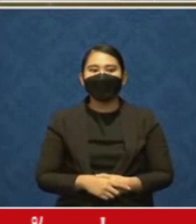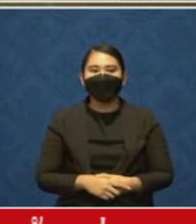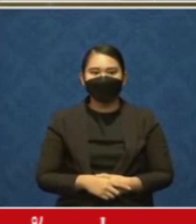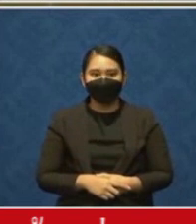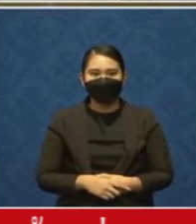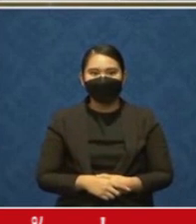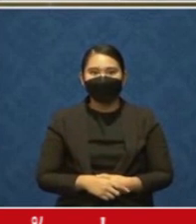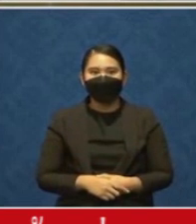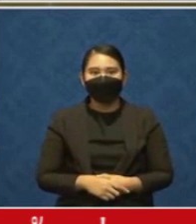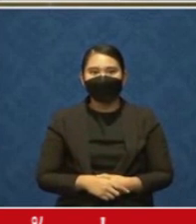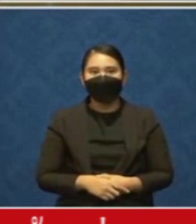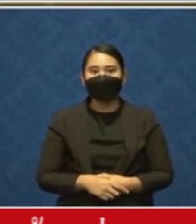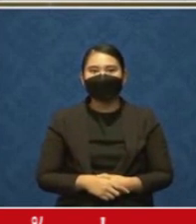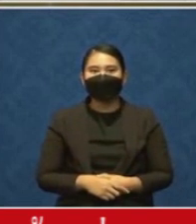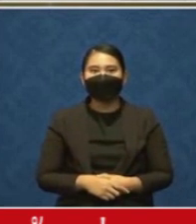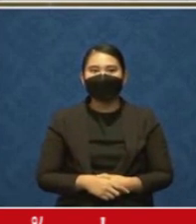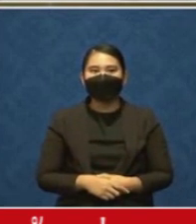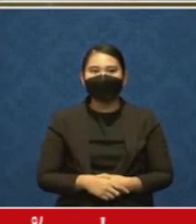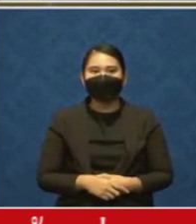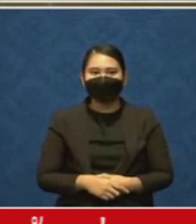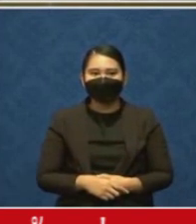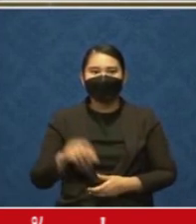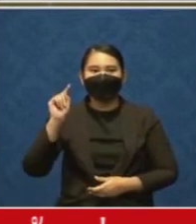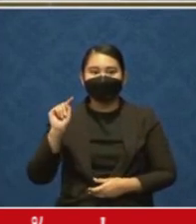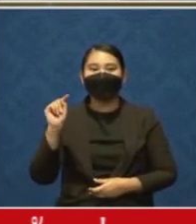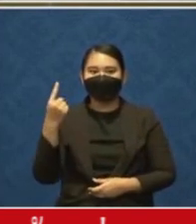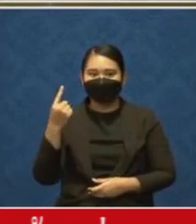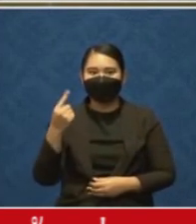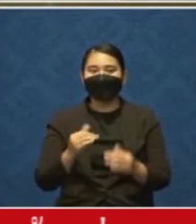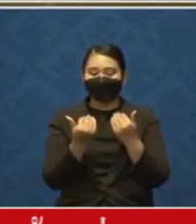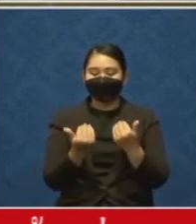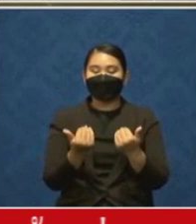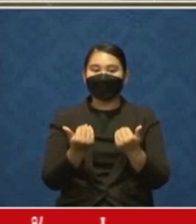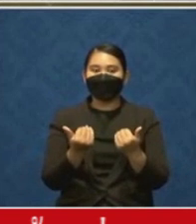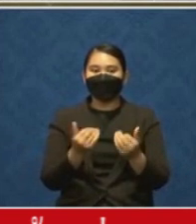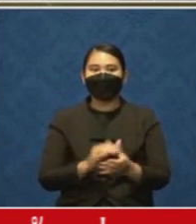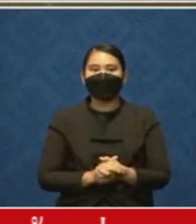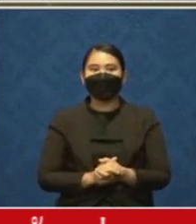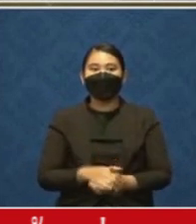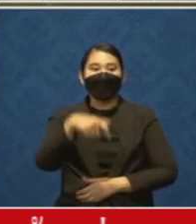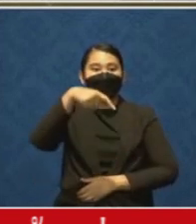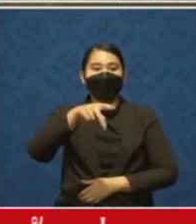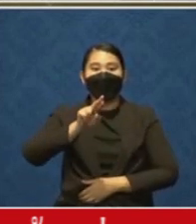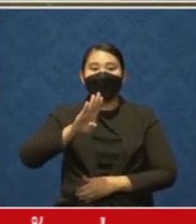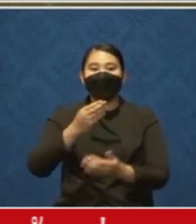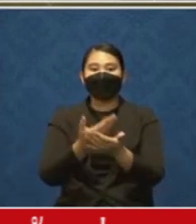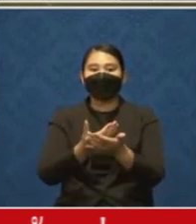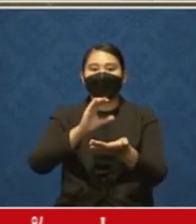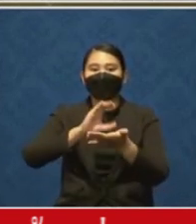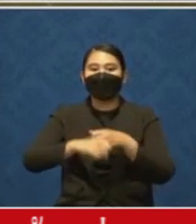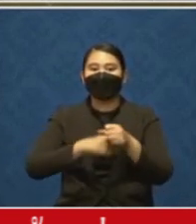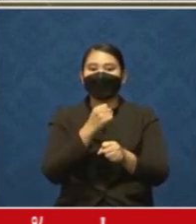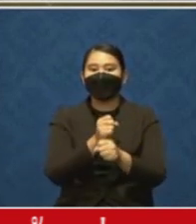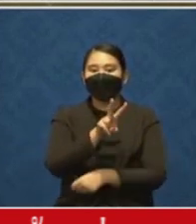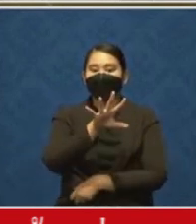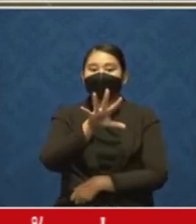คืออันนี้เป็นเรื่องใหม่และขณะเนี้ยอยู่ในพรบงบประมาณปี